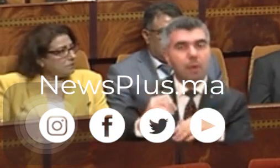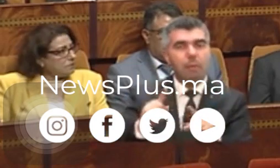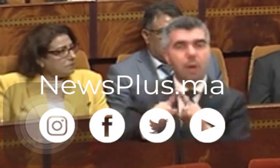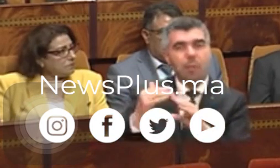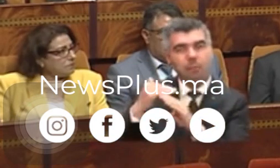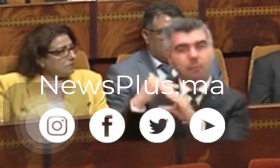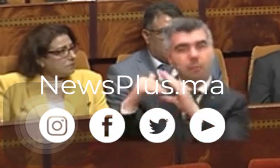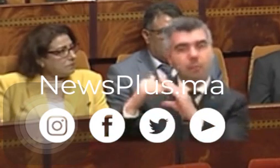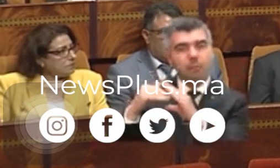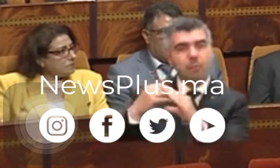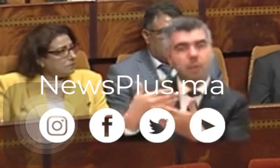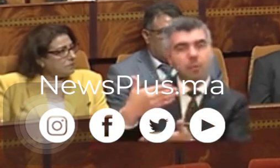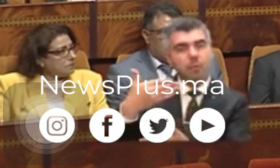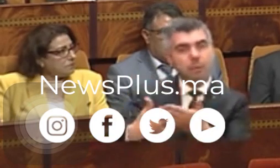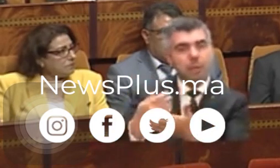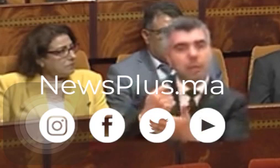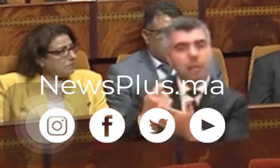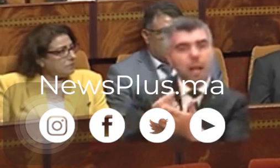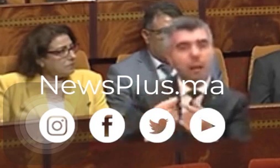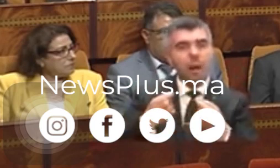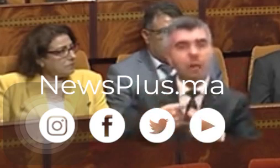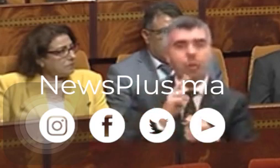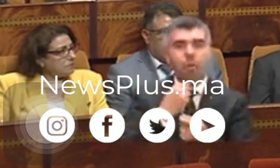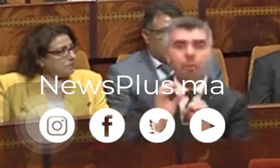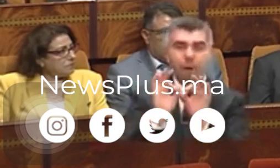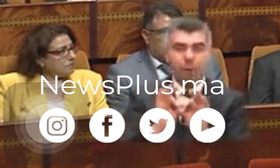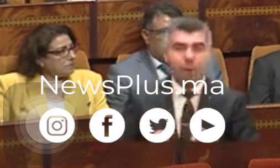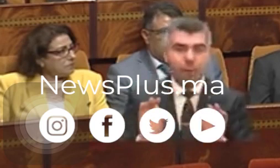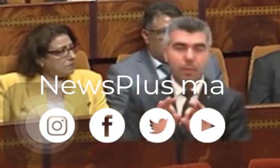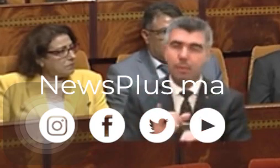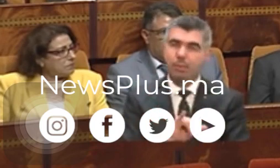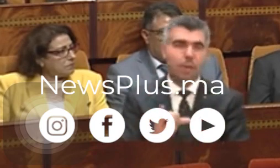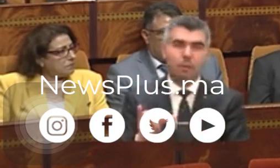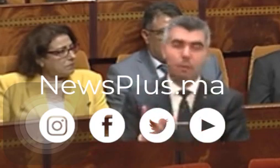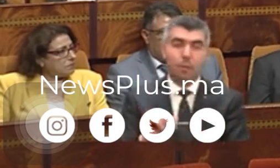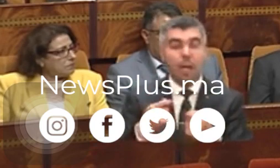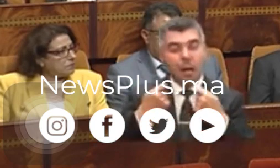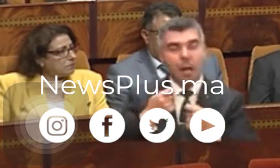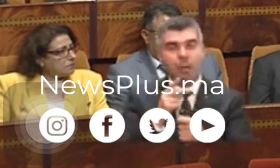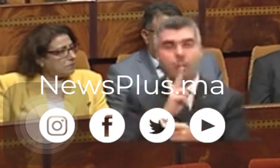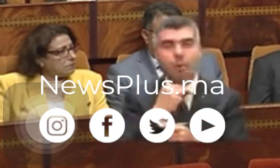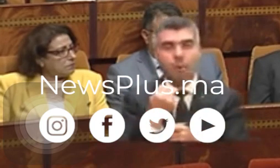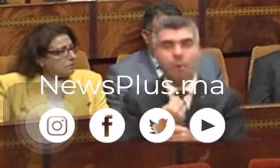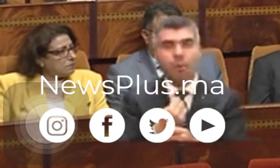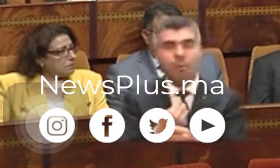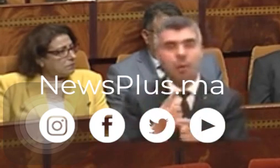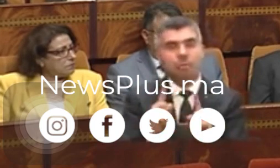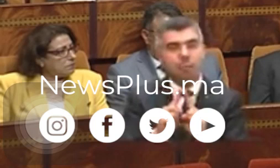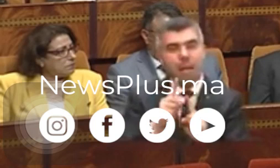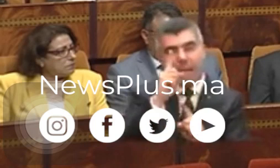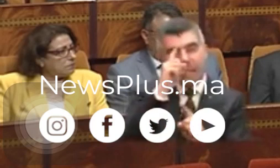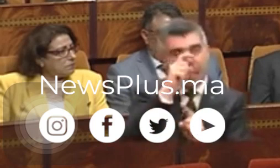نوجه طلبات السيد رئيس الحكومة؟ نعتبر على أن السيد رئيس الحكومة يمكن عنده